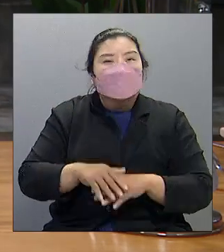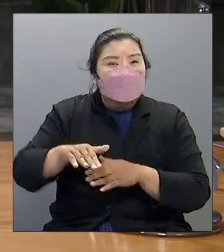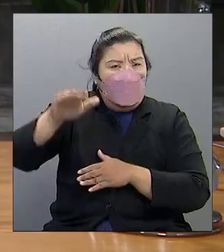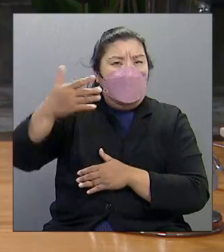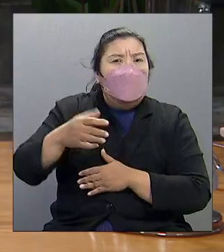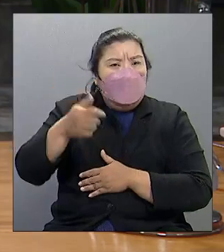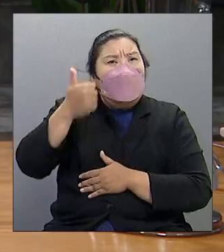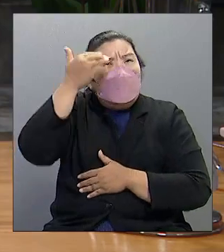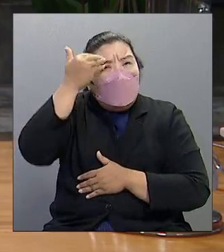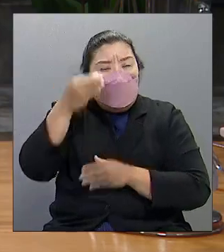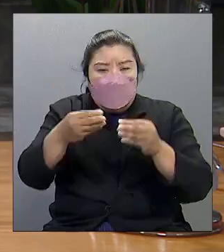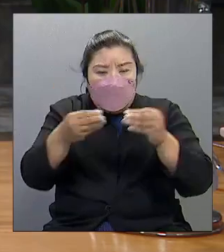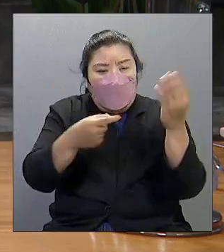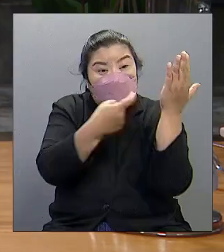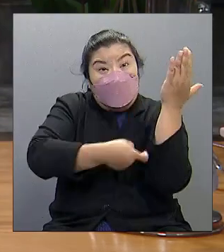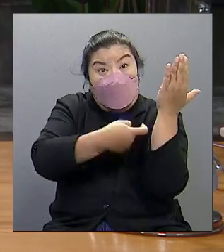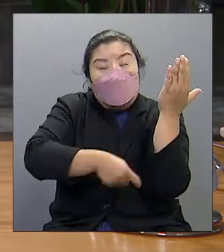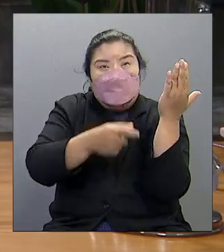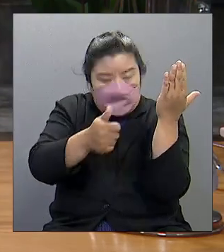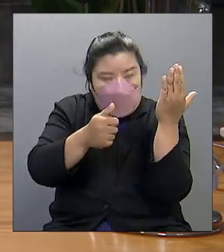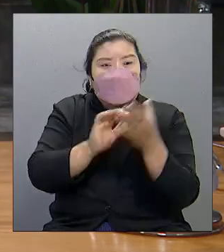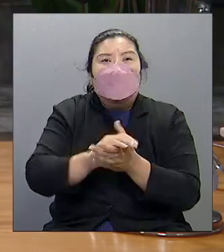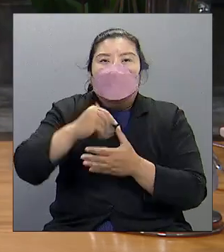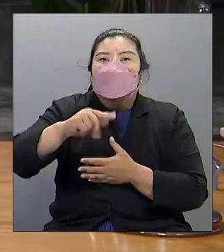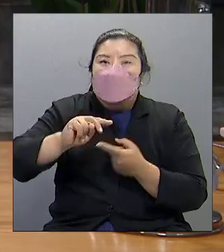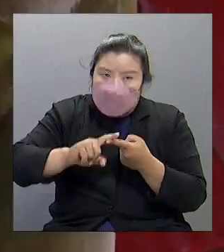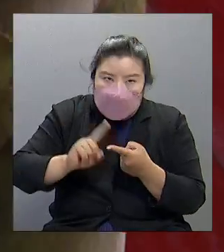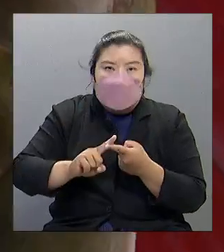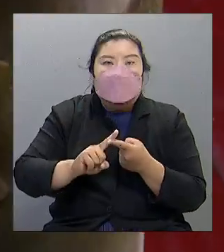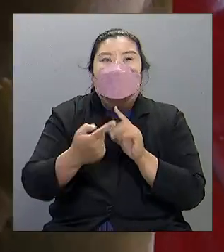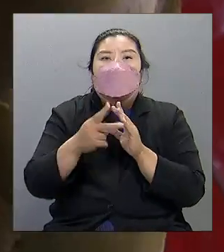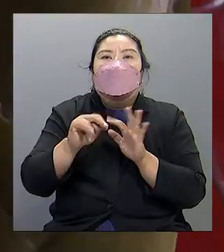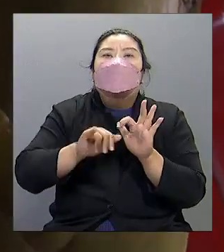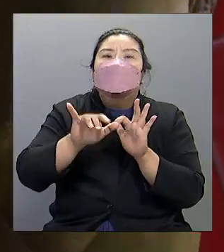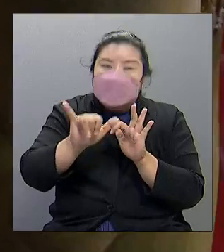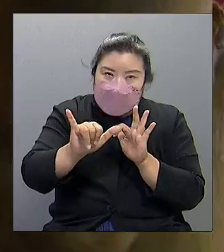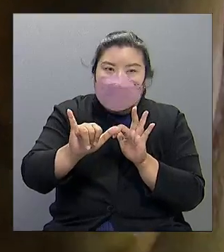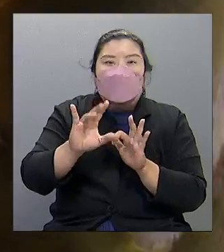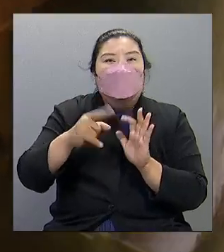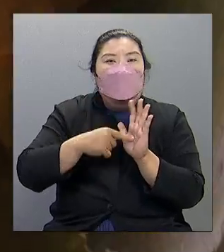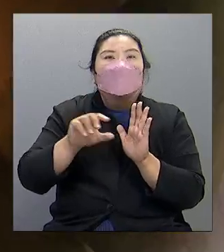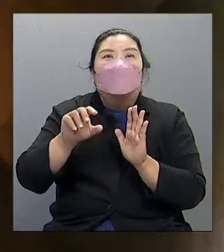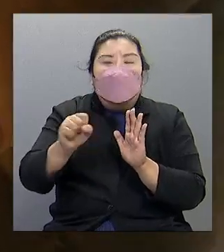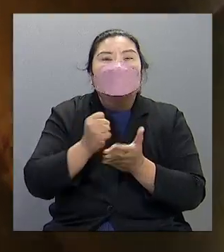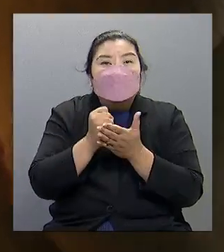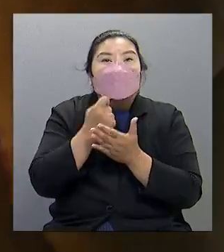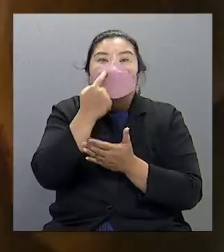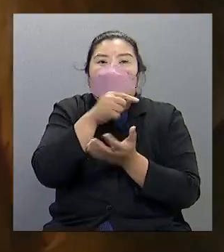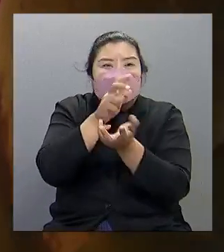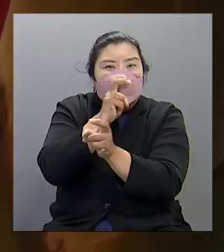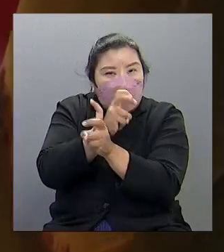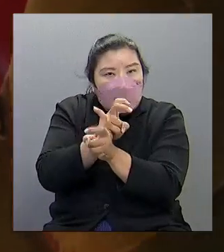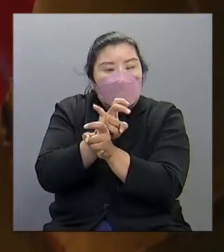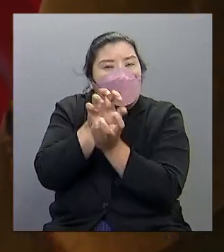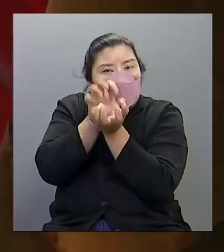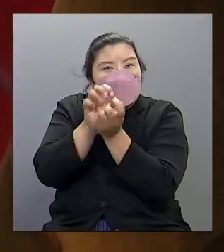เพรว่าน่อไม้อุดมไปด้วยโรตีน แลเซีม ฟอสฟัลลัช่นบำดุงกระดูกและฟันของเดๆใหแขงแกลงนะคะรวมทางผู้สูงอายุในบ้